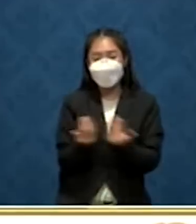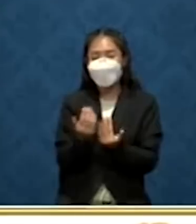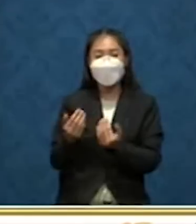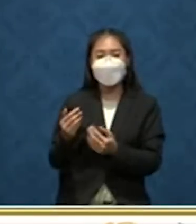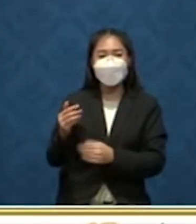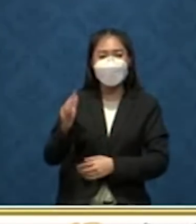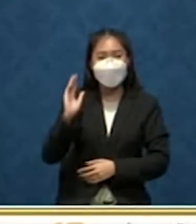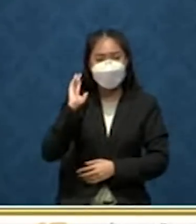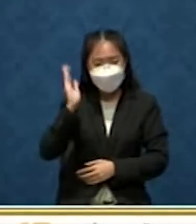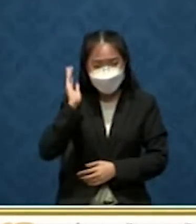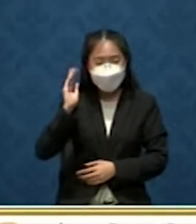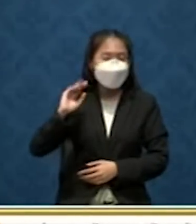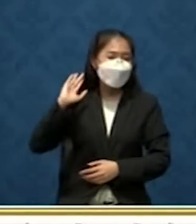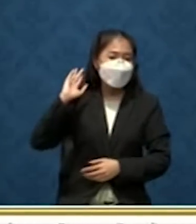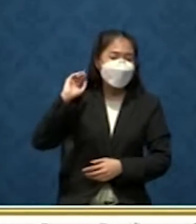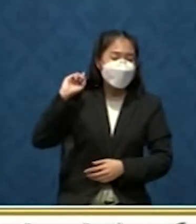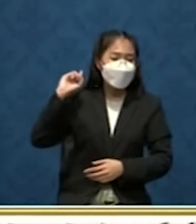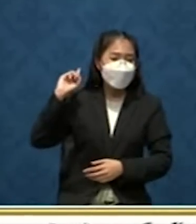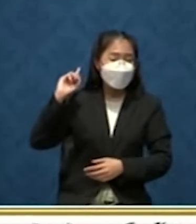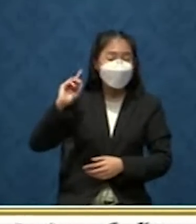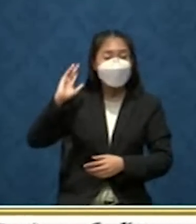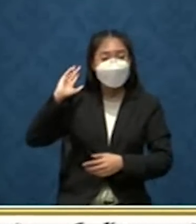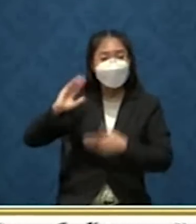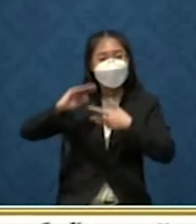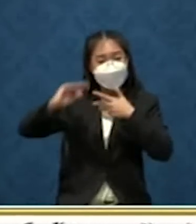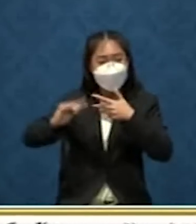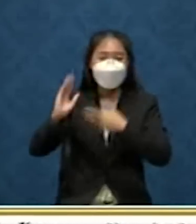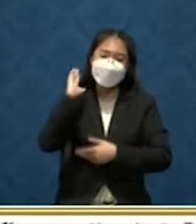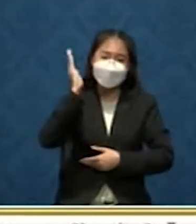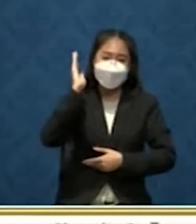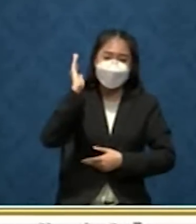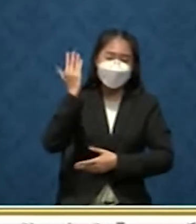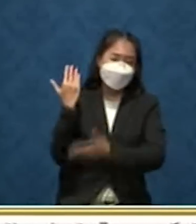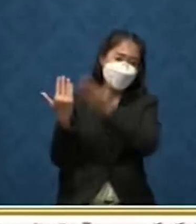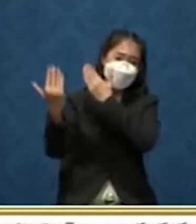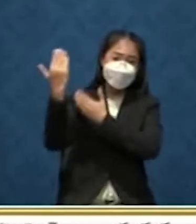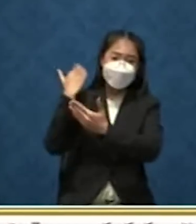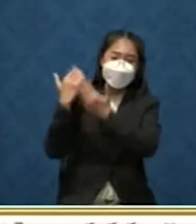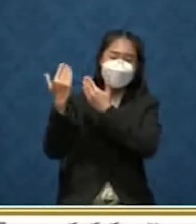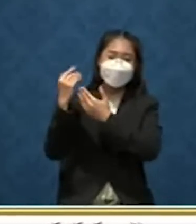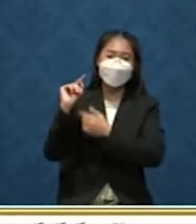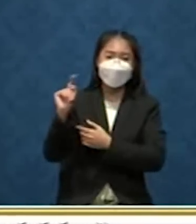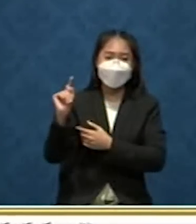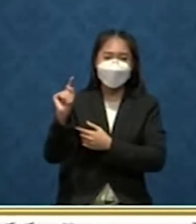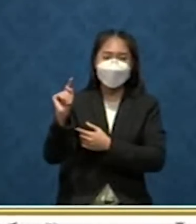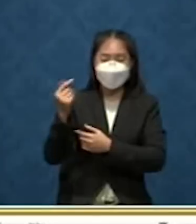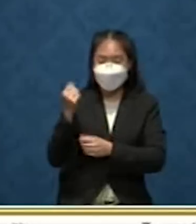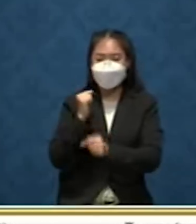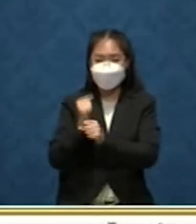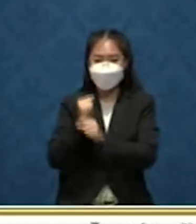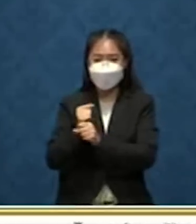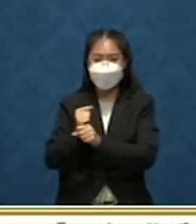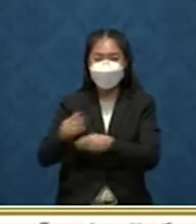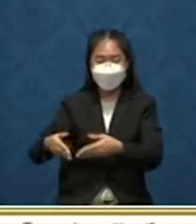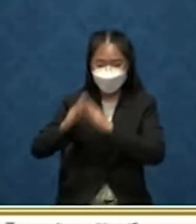ชา สอวอและน้ชายผลเอกประยุติซึ่งเคยมีประวัติโชคโนไปจดทะเบียนที่ตั้งในข้ายทะหาร